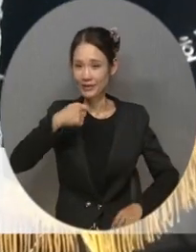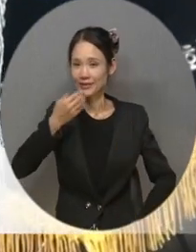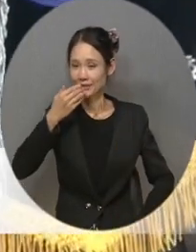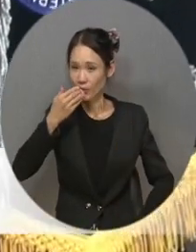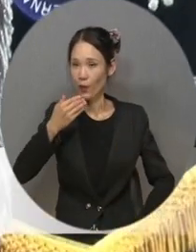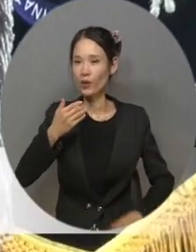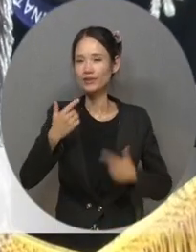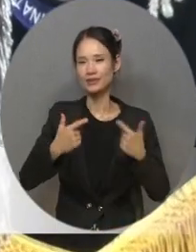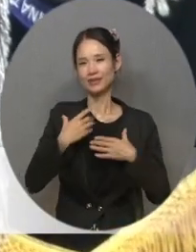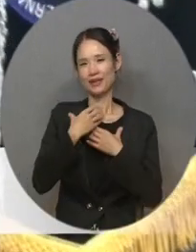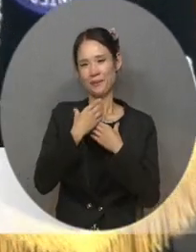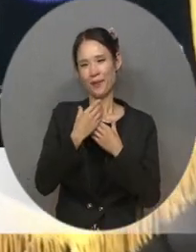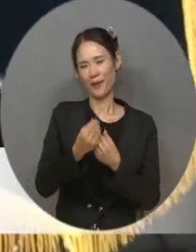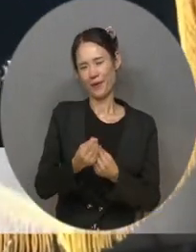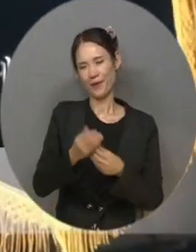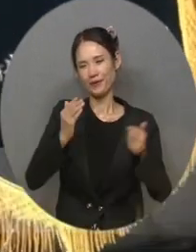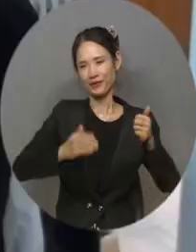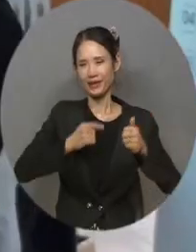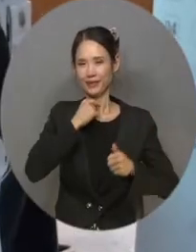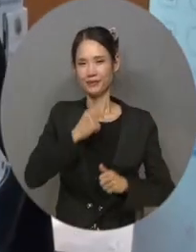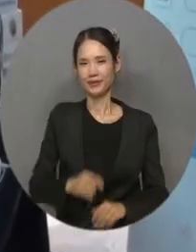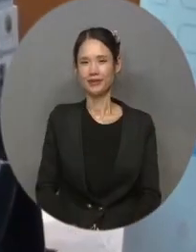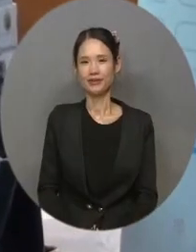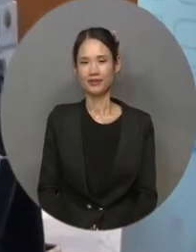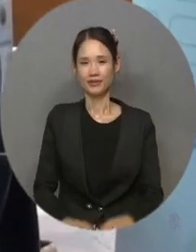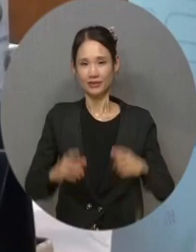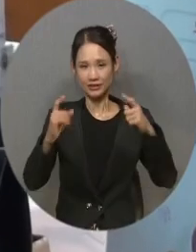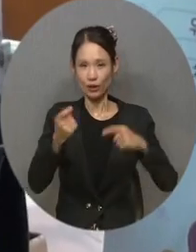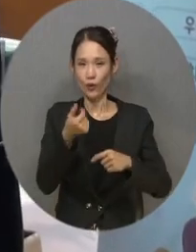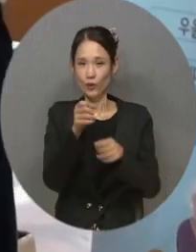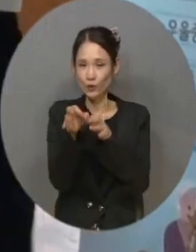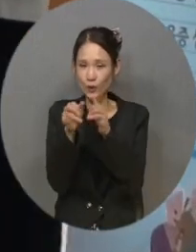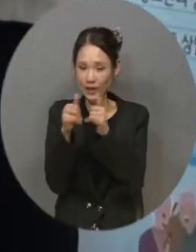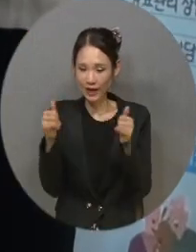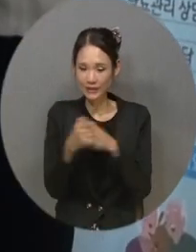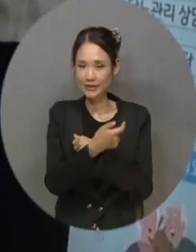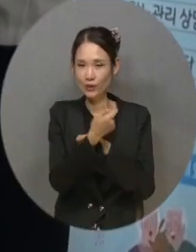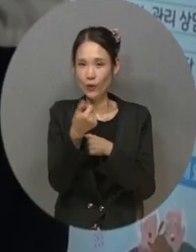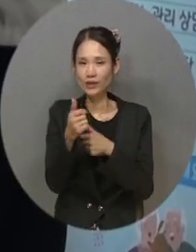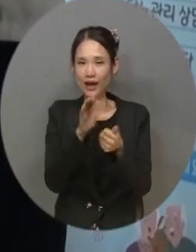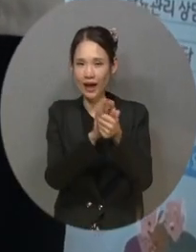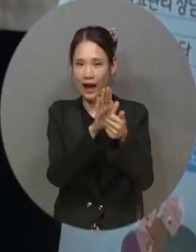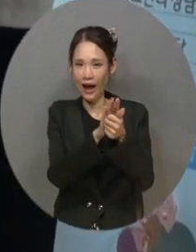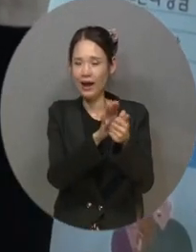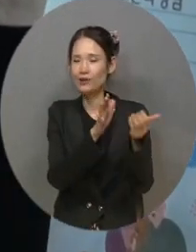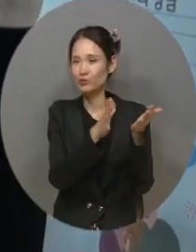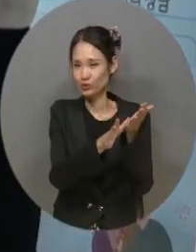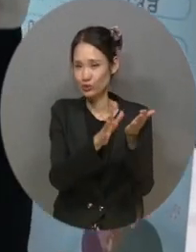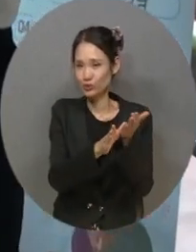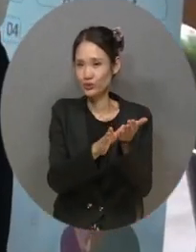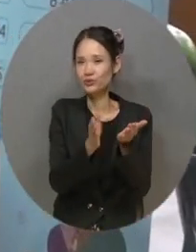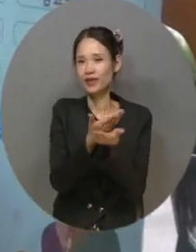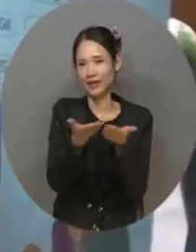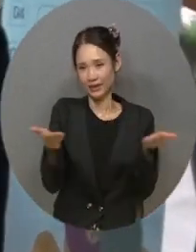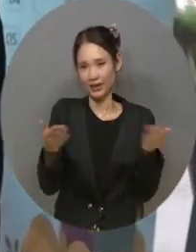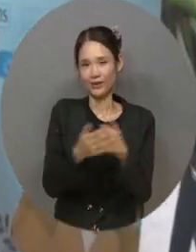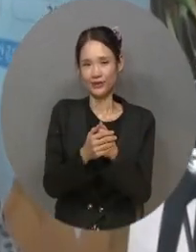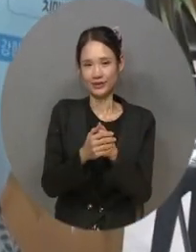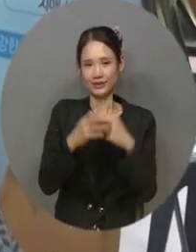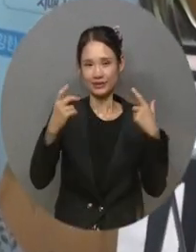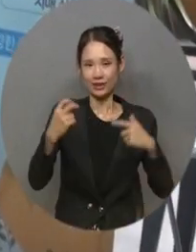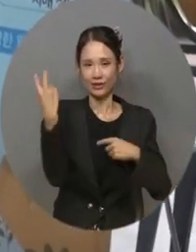늘 건강하시길 바라겠습니다. 지역 소상공인들은 크고 작은 상품 후원으로, 지역 재활